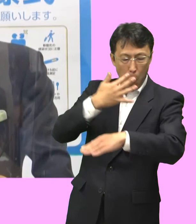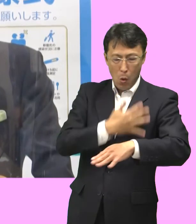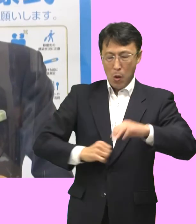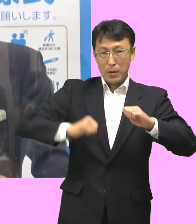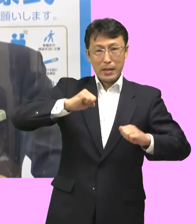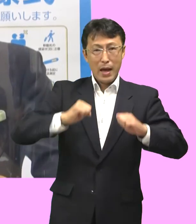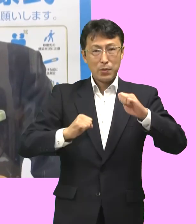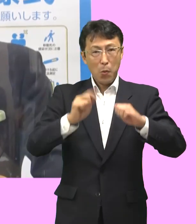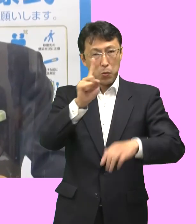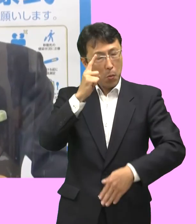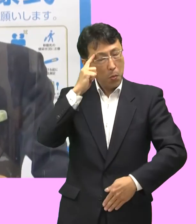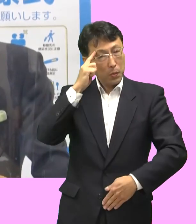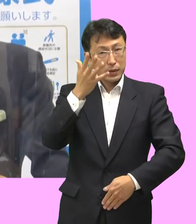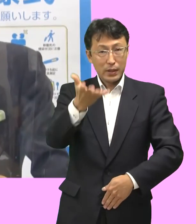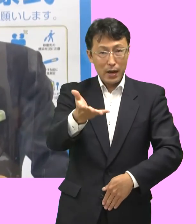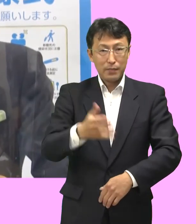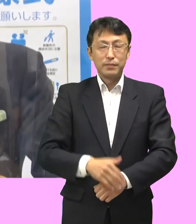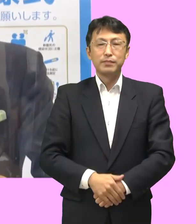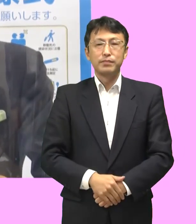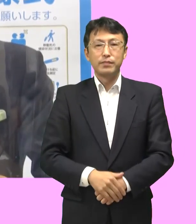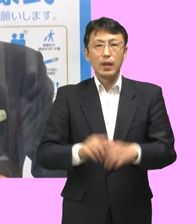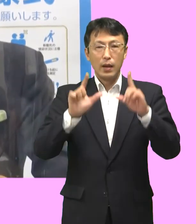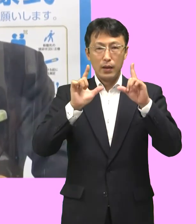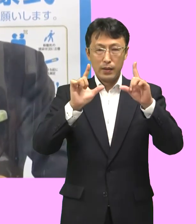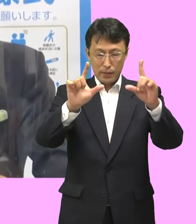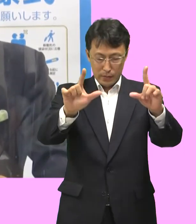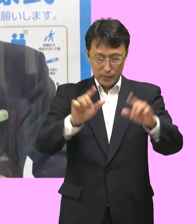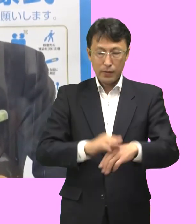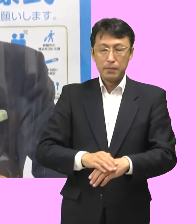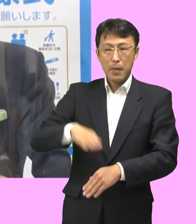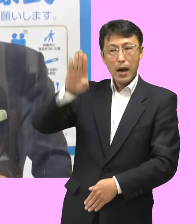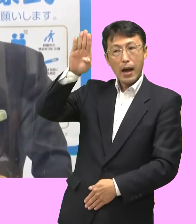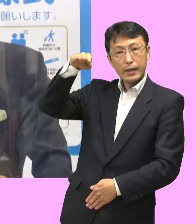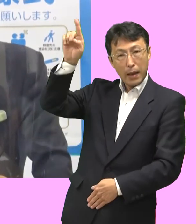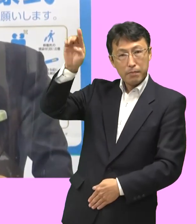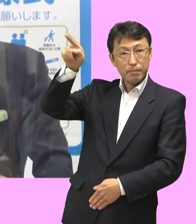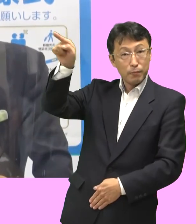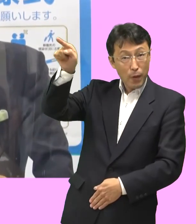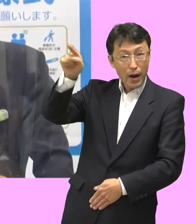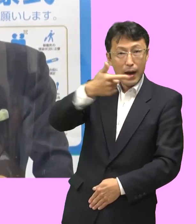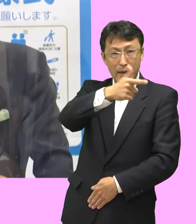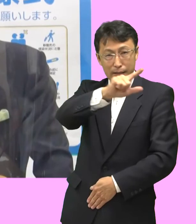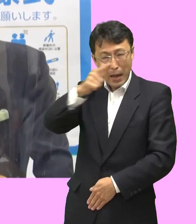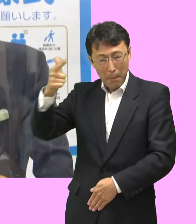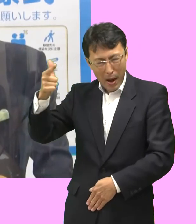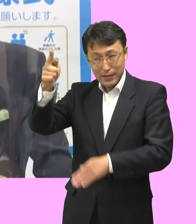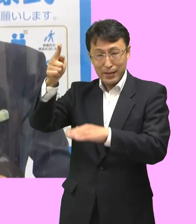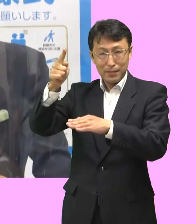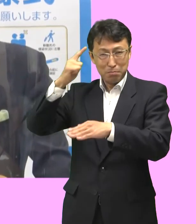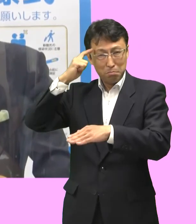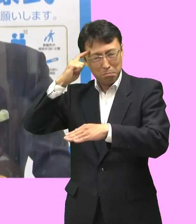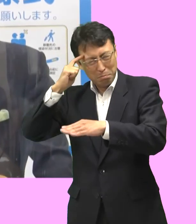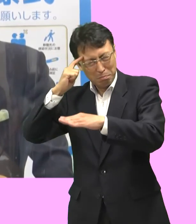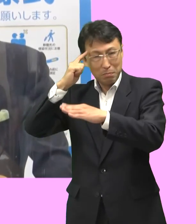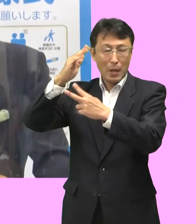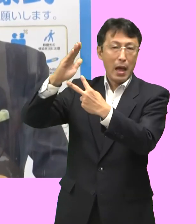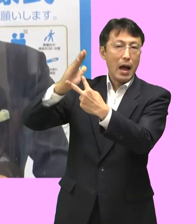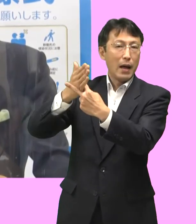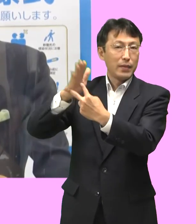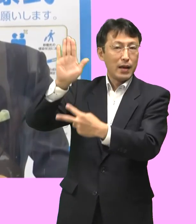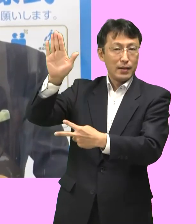。 県は県としてさまざまな状況を踏まえて判断した結果です。そのように受け止めております。